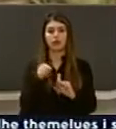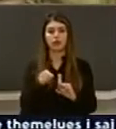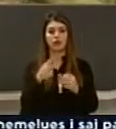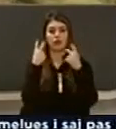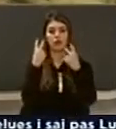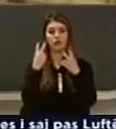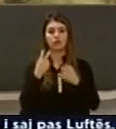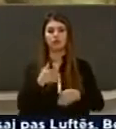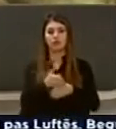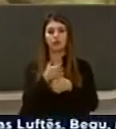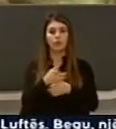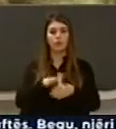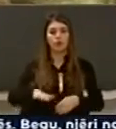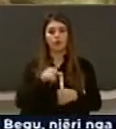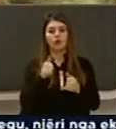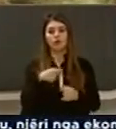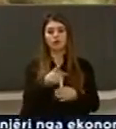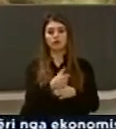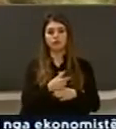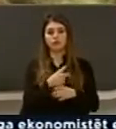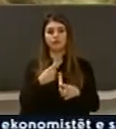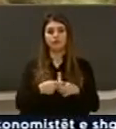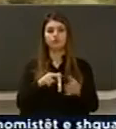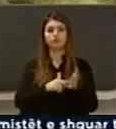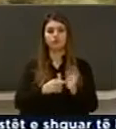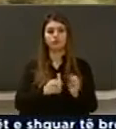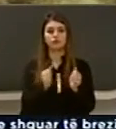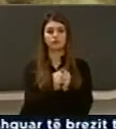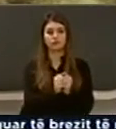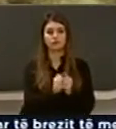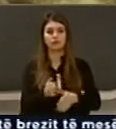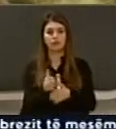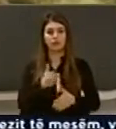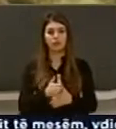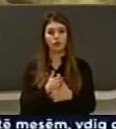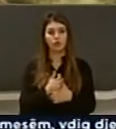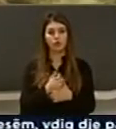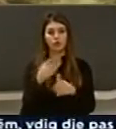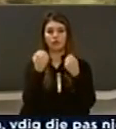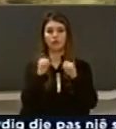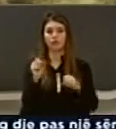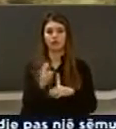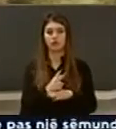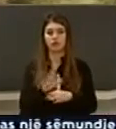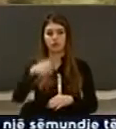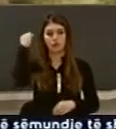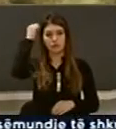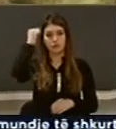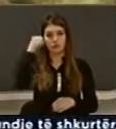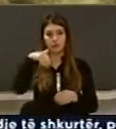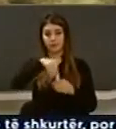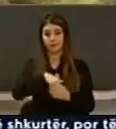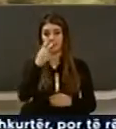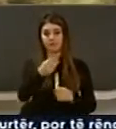bini se na erdhi dita, ku shteti me politikat e veta inkuron fuqishëm migrimin. Them se qeveria inkuron këtë edhe për një arsye